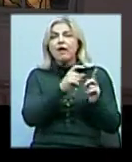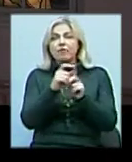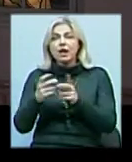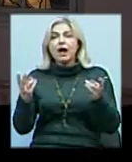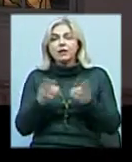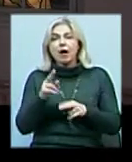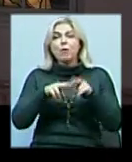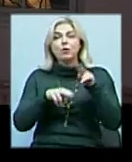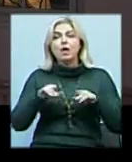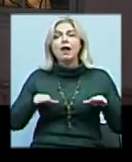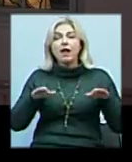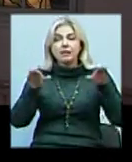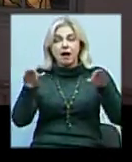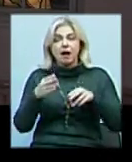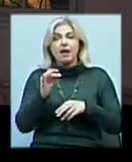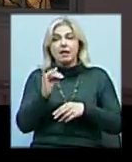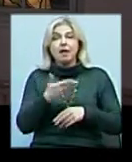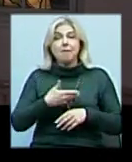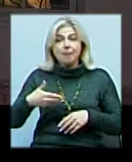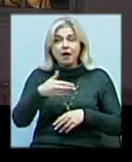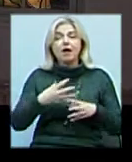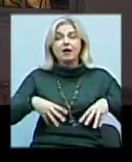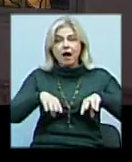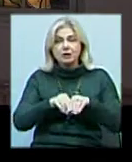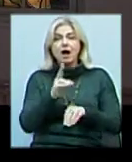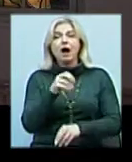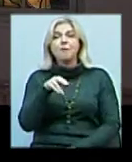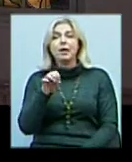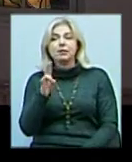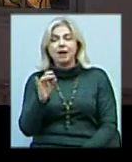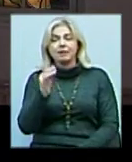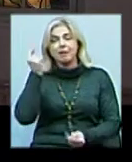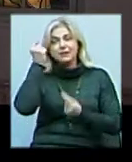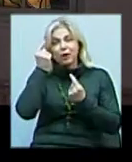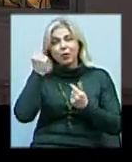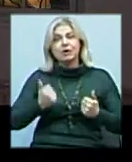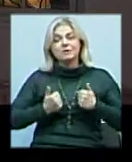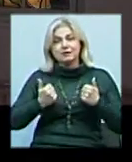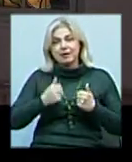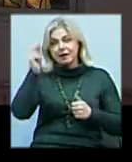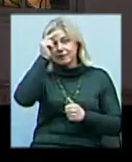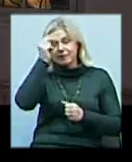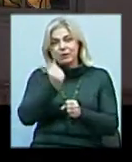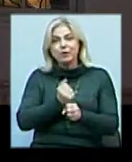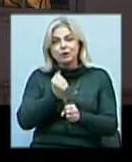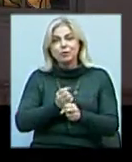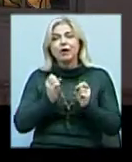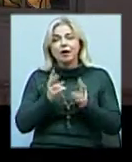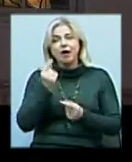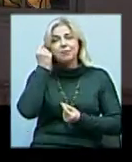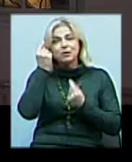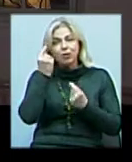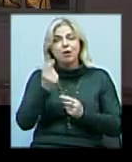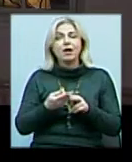збудувати літак, який буде літати. І тому ми всі разом, і капелани, і психологи, намагаємось навчитись працювати як психологи саме